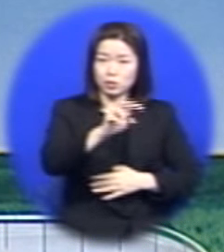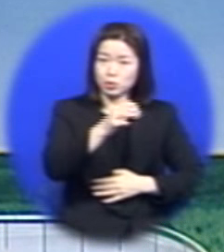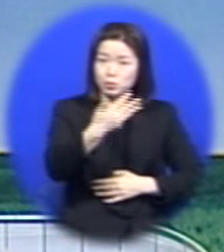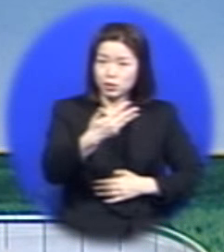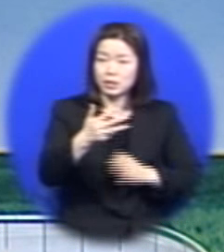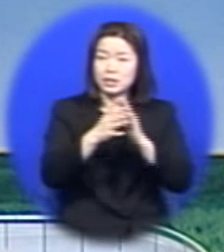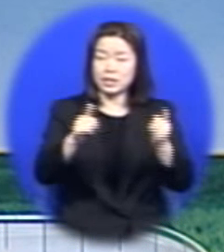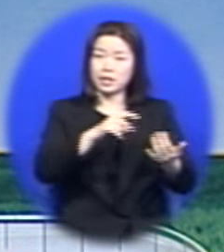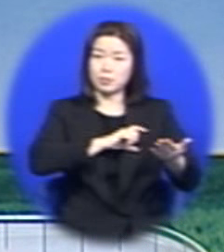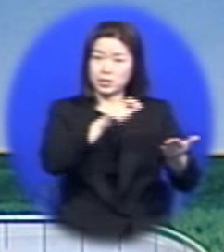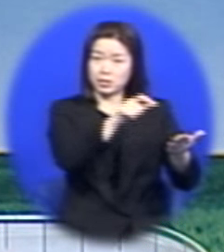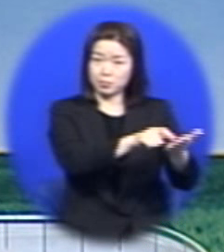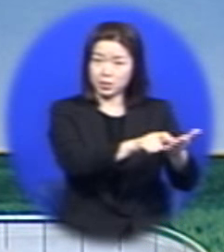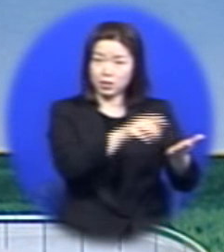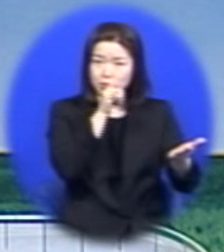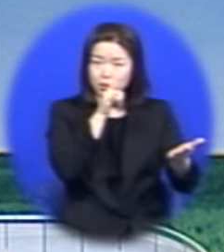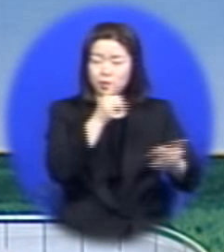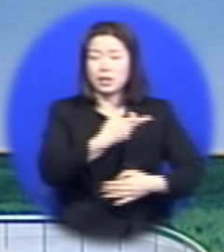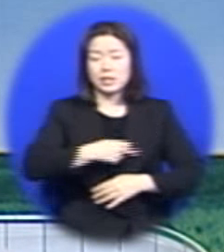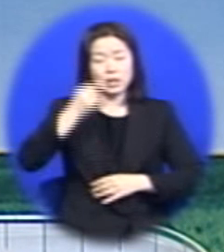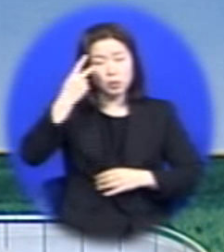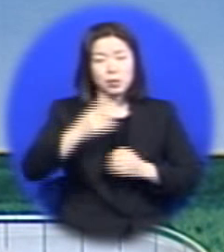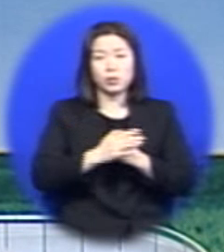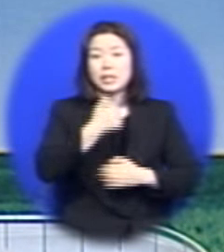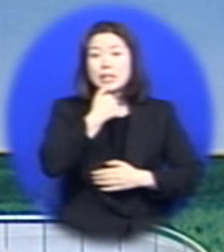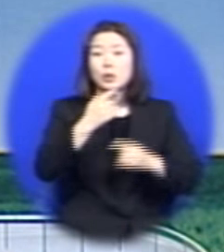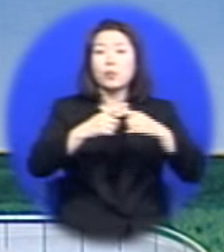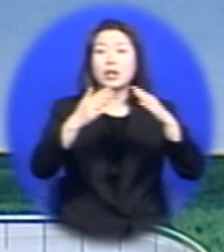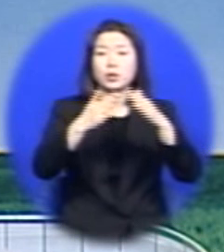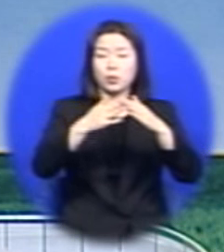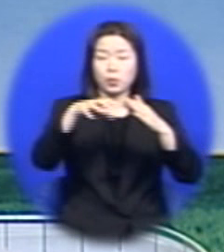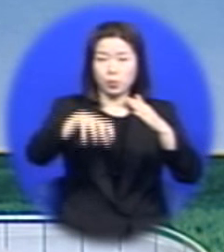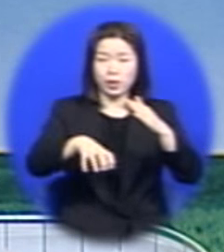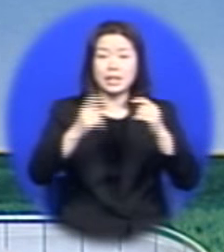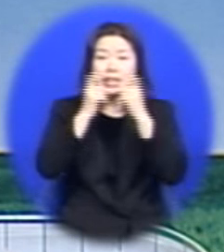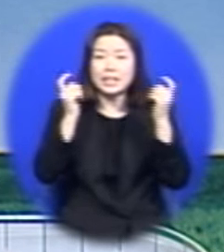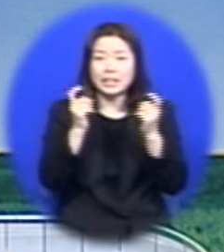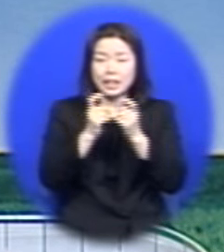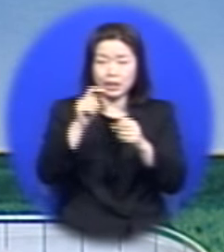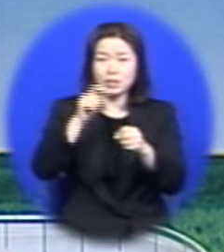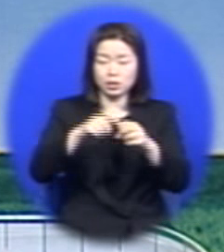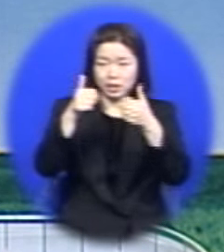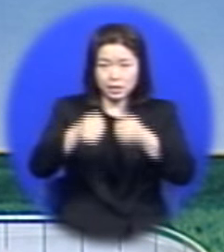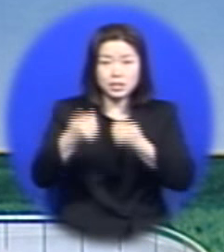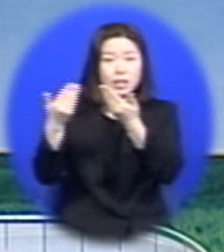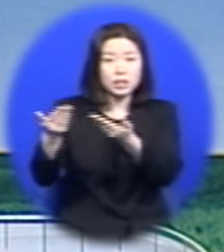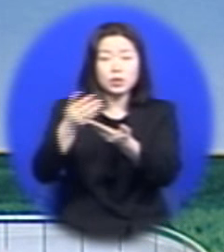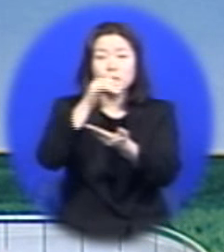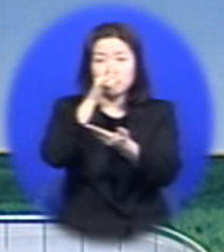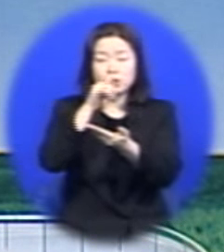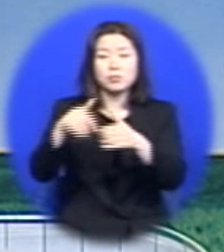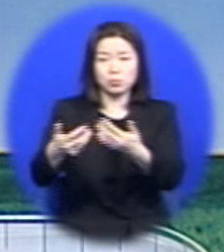이름이 거론되면서 사도 바울이 로마 교회에 개인적인 인사를 하고 있는 부분입니다. 그래서